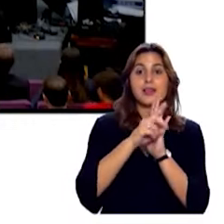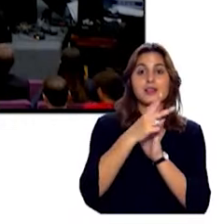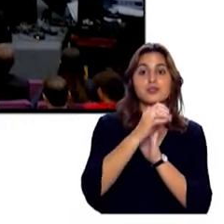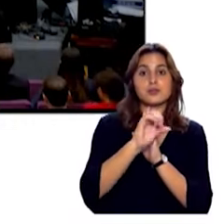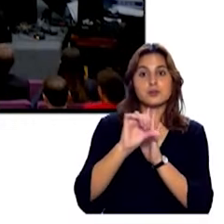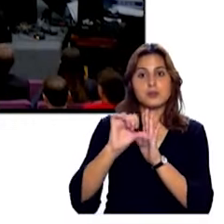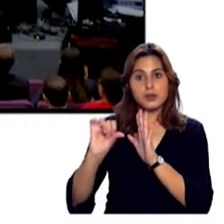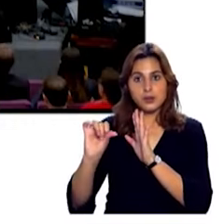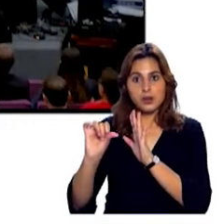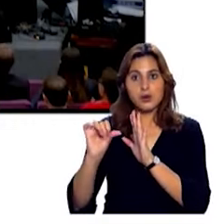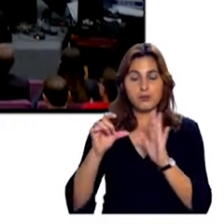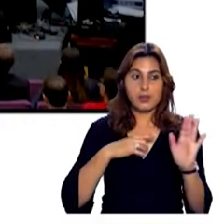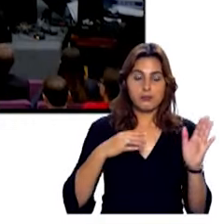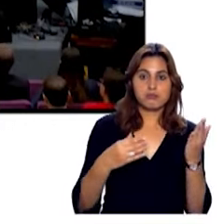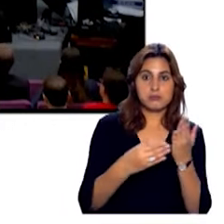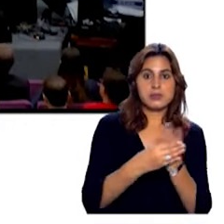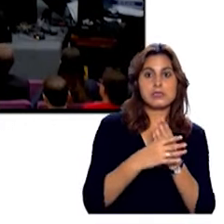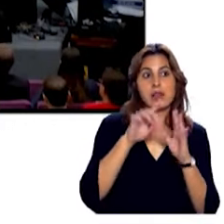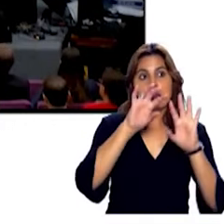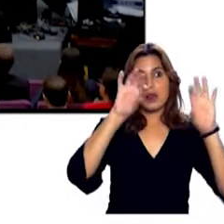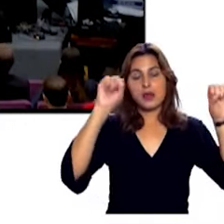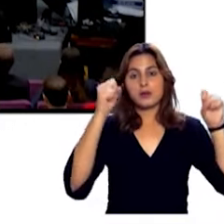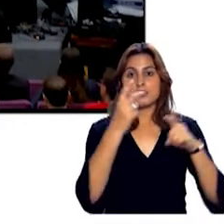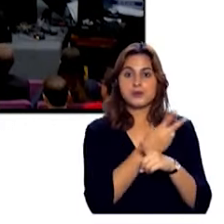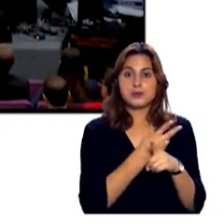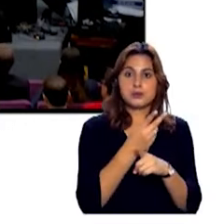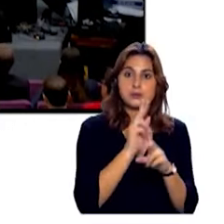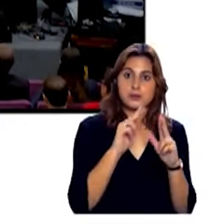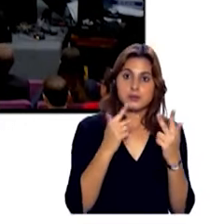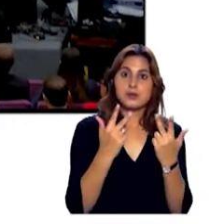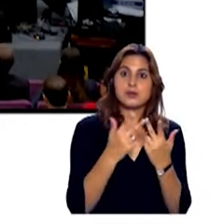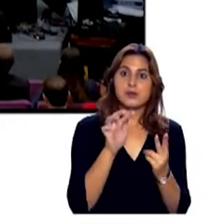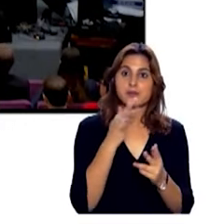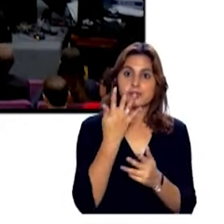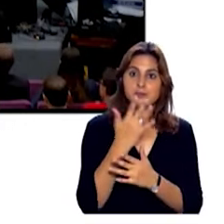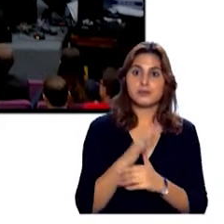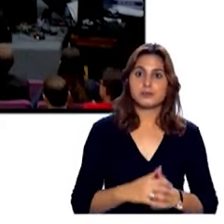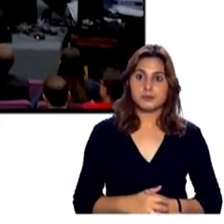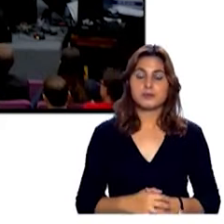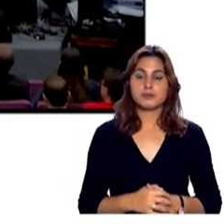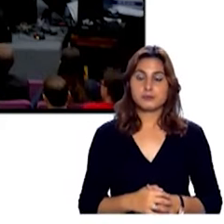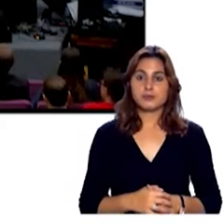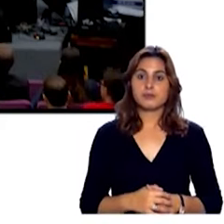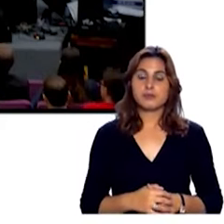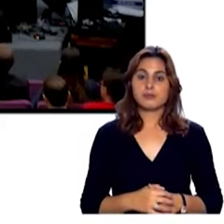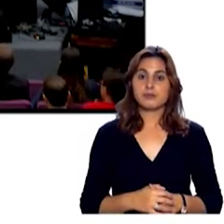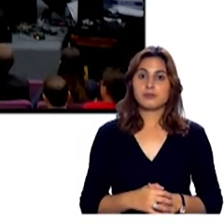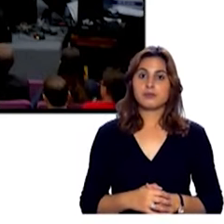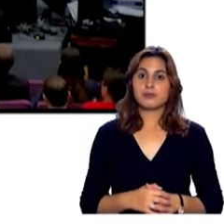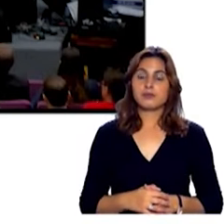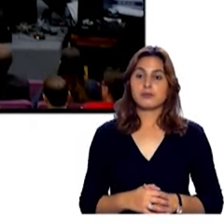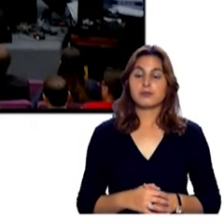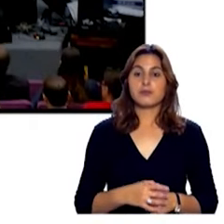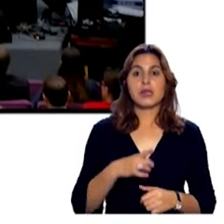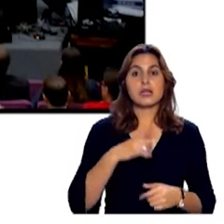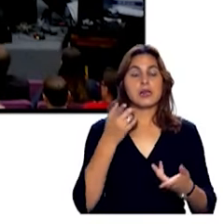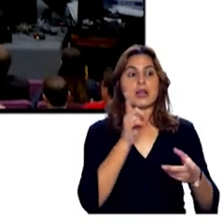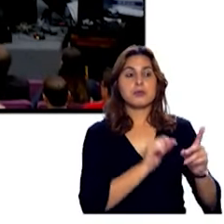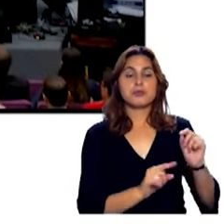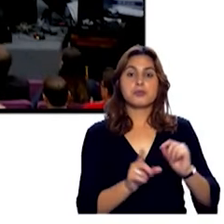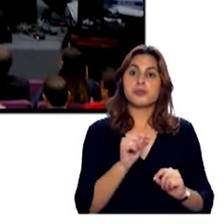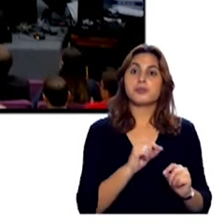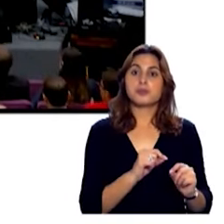cassazione LA sezione numero 6 cosiddetta sezione filtro perché deput a compiere questo